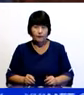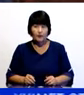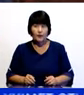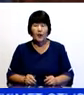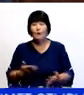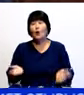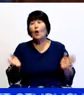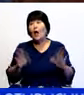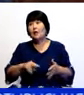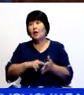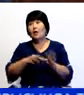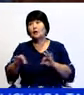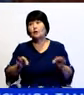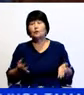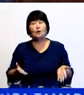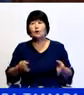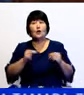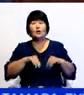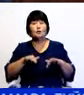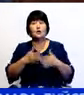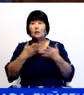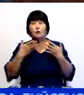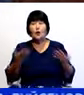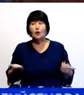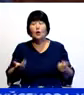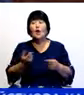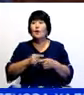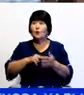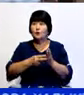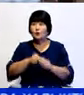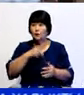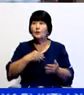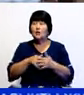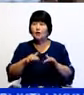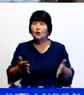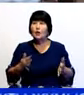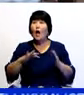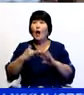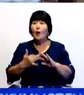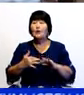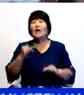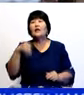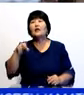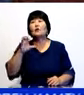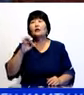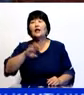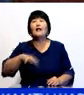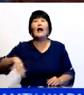Бұл қалған жобалар жұмыс жасап тұрған жоқ. Осы жобалармен жұмыс жасау керек. Аудандық индустриалдық